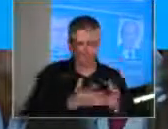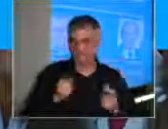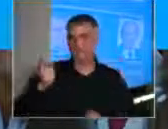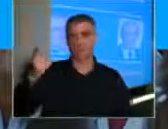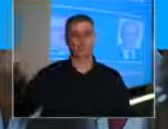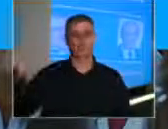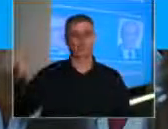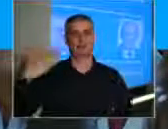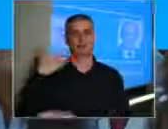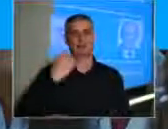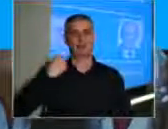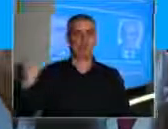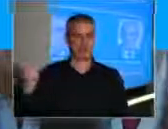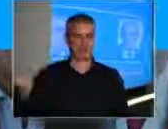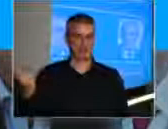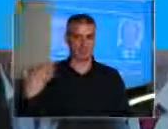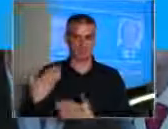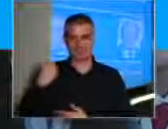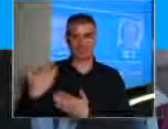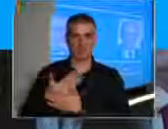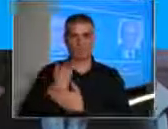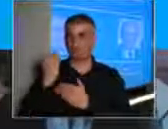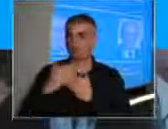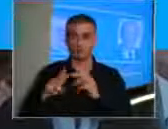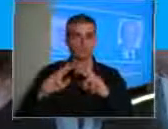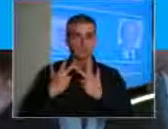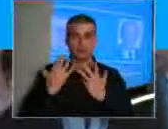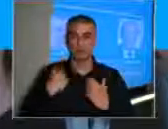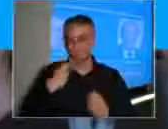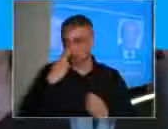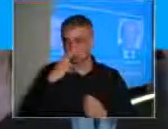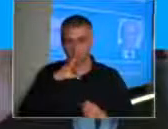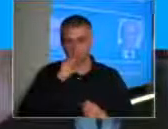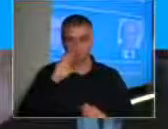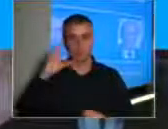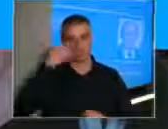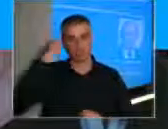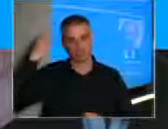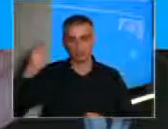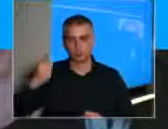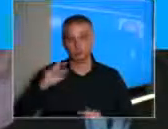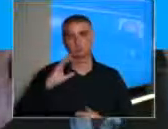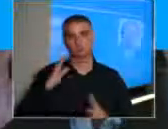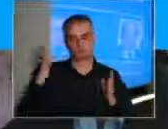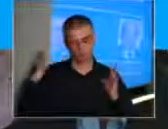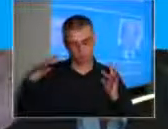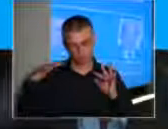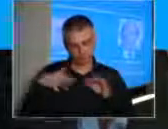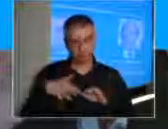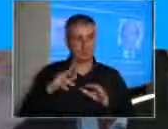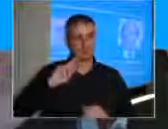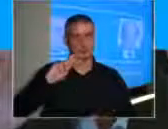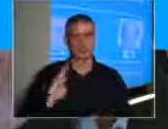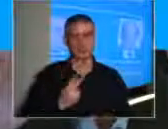אג'נדה מדינית ימנית. ונראה שהציבור בסופו של דבר, כמה שאנחנו מנסים לדבר על אג'נדות וכן הלאה, מתנקז שוב פעם